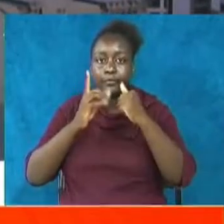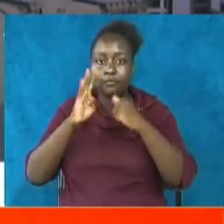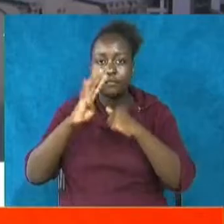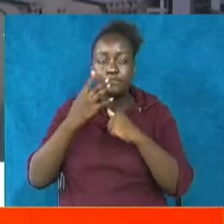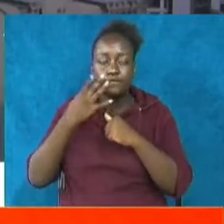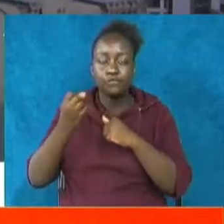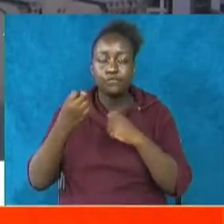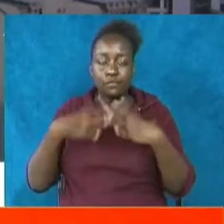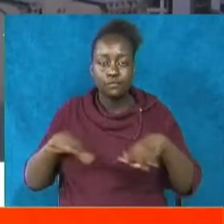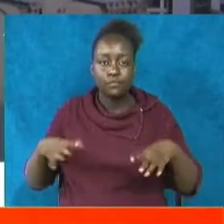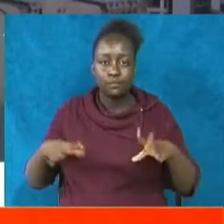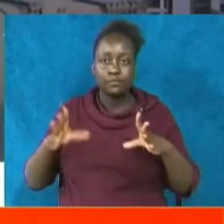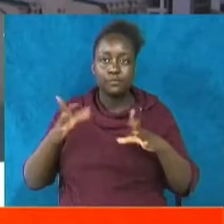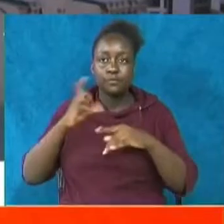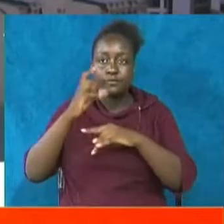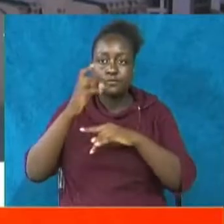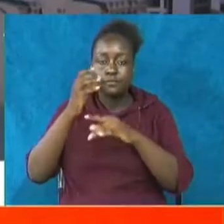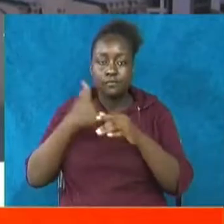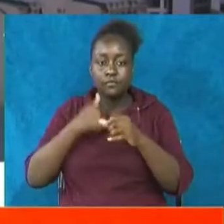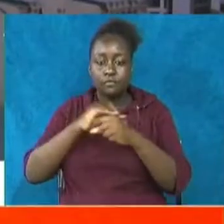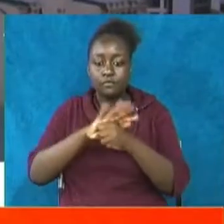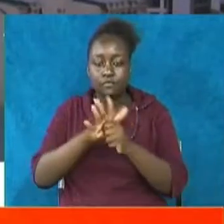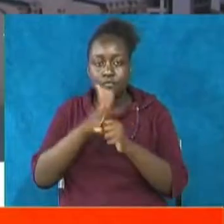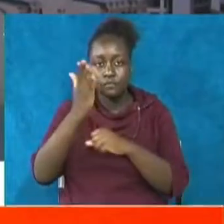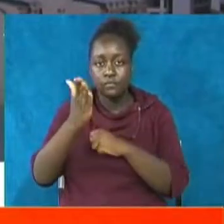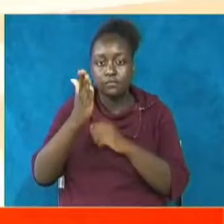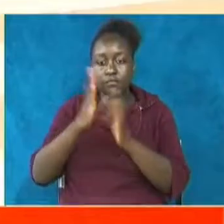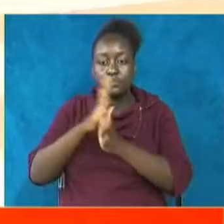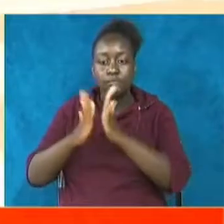zilizopita. Taarifa hii imeandaliwa na Bella Ponso.